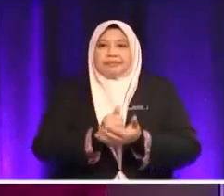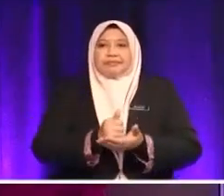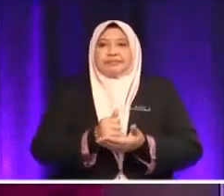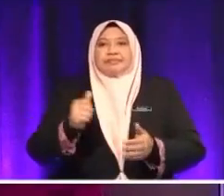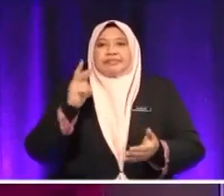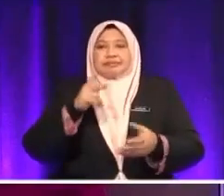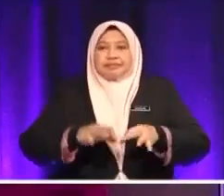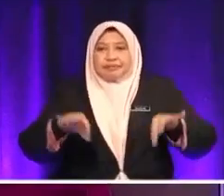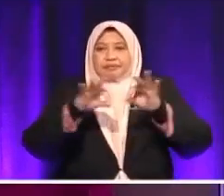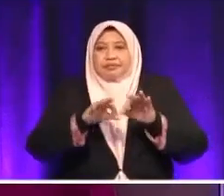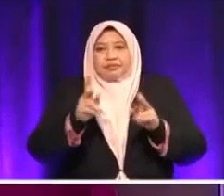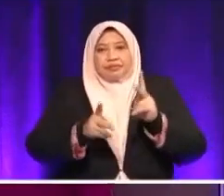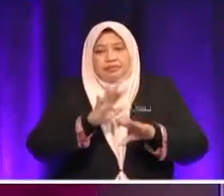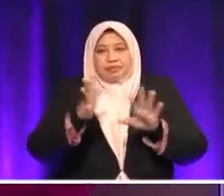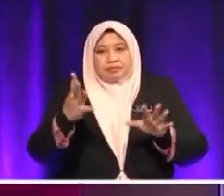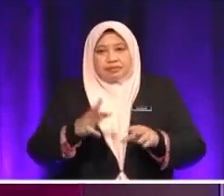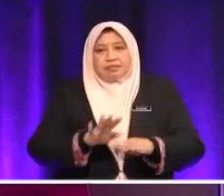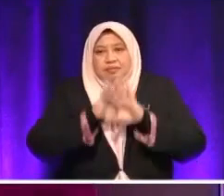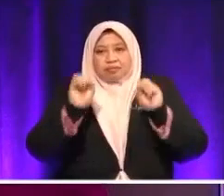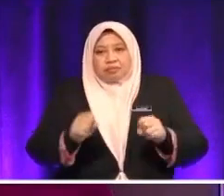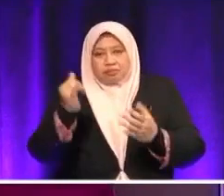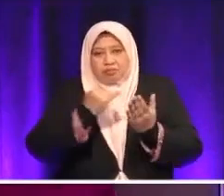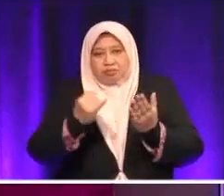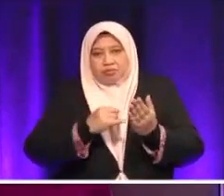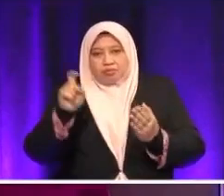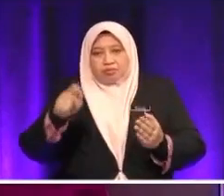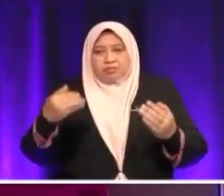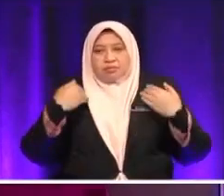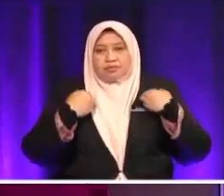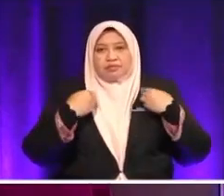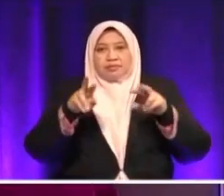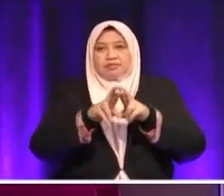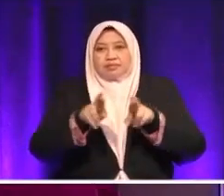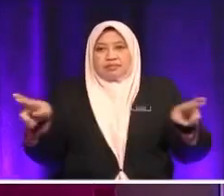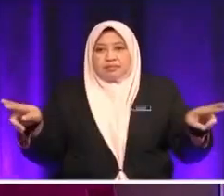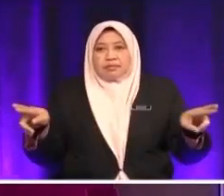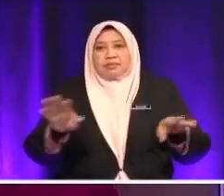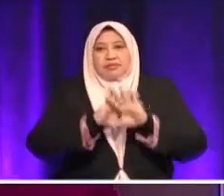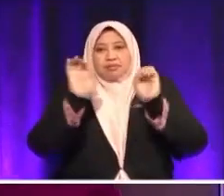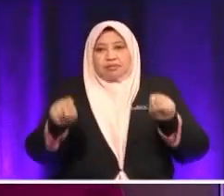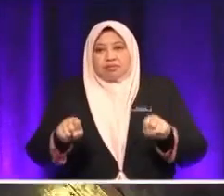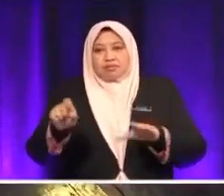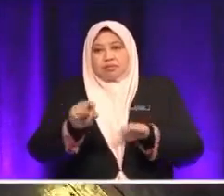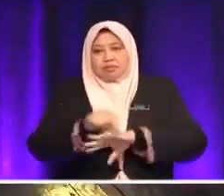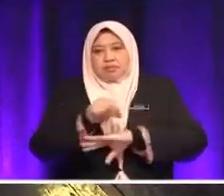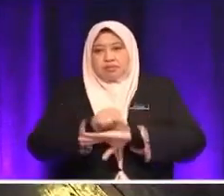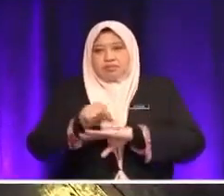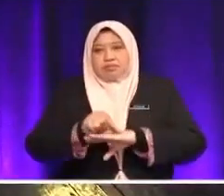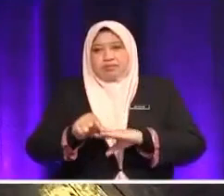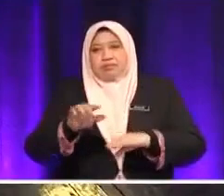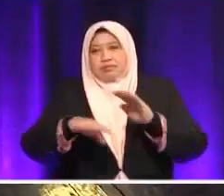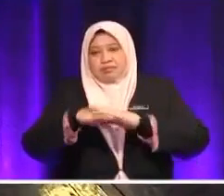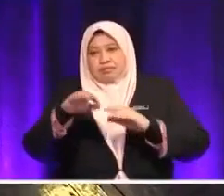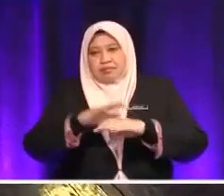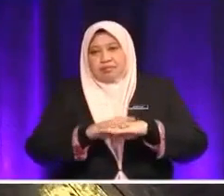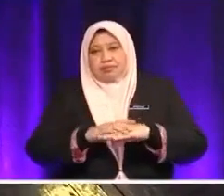kita tak ada kita tak boleh melukis dan kalau anak lukis nih mesti ada pembaris tidak boleh menggunakan tangan itu saja pengenalan